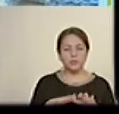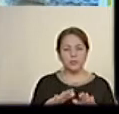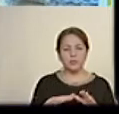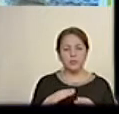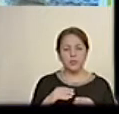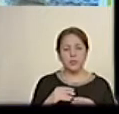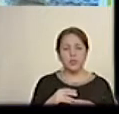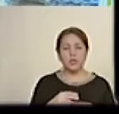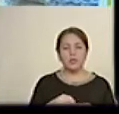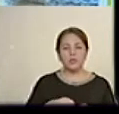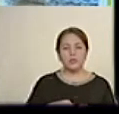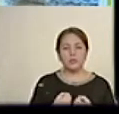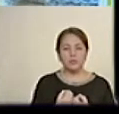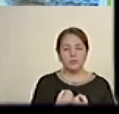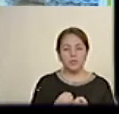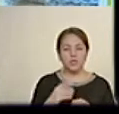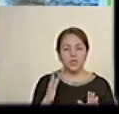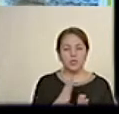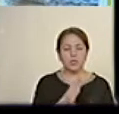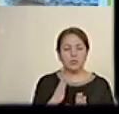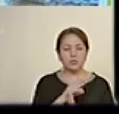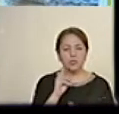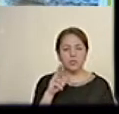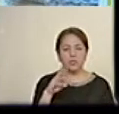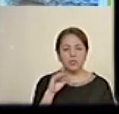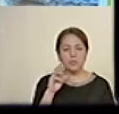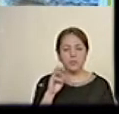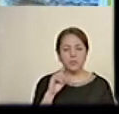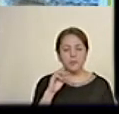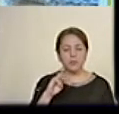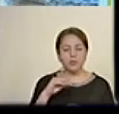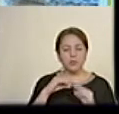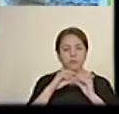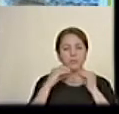нарушается экологический климат планеты.